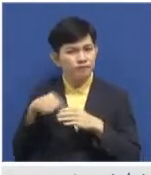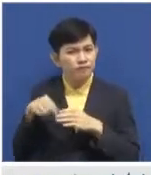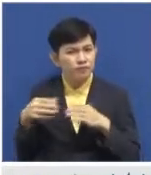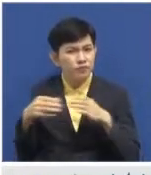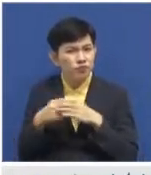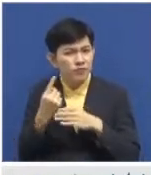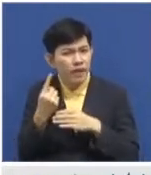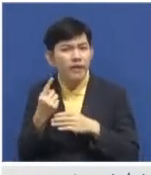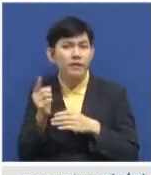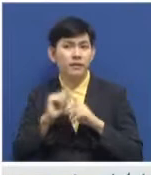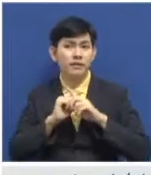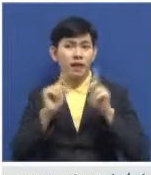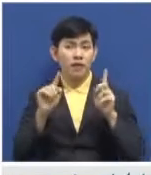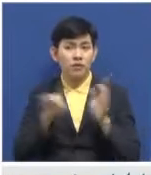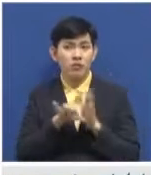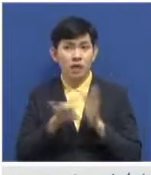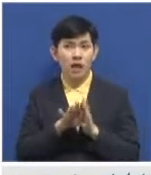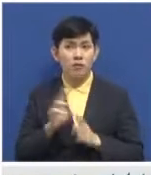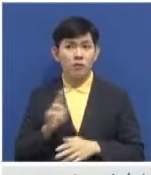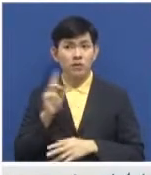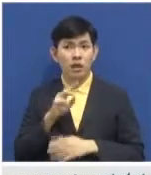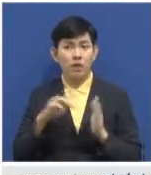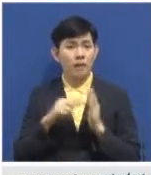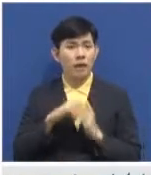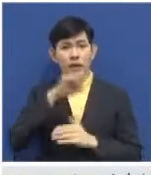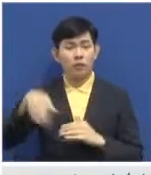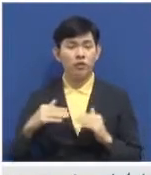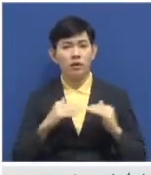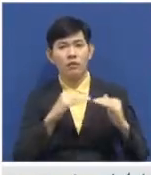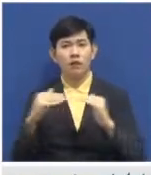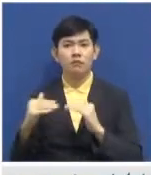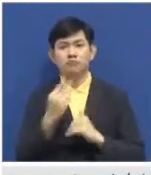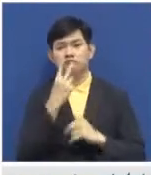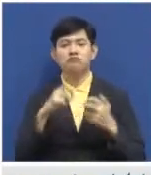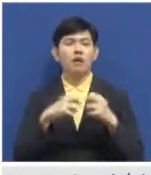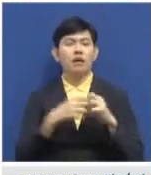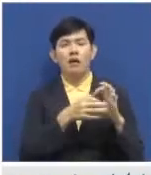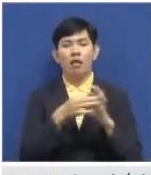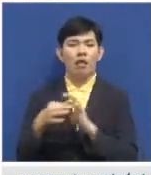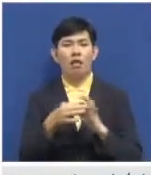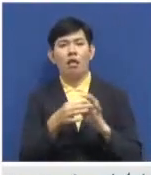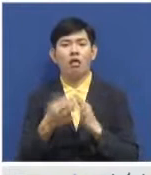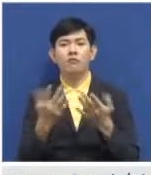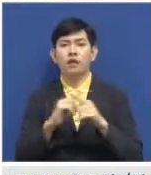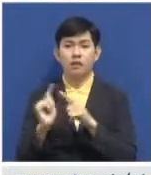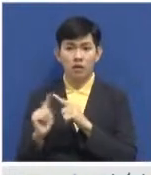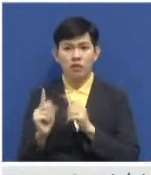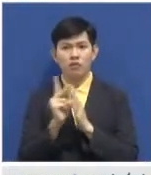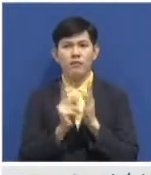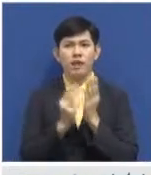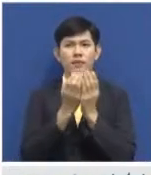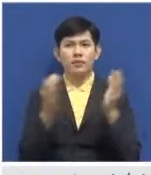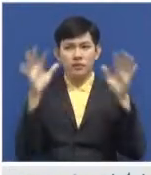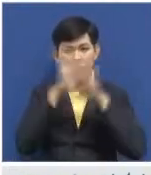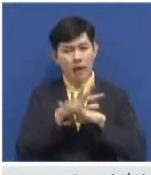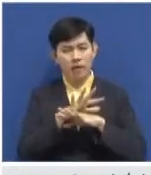รคการเมืองใดพรรคการหนึ่งแต่เมื่อรัฐธรรมนูญมันออกมาใช้แล้วมันโดนใช้กับทุกคนครับท่านก็จะเห็นปัญหาต่างๆต่อเนื่องตลอดเวลารัฐธรรมนูญฉบับนี้มันเป็นเหมือนกับ